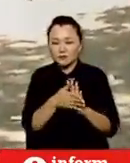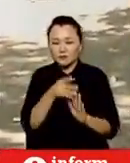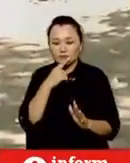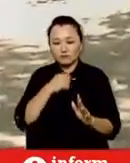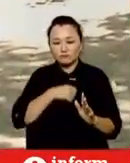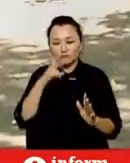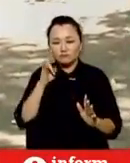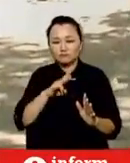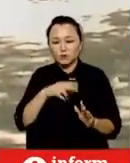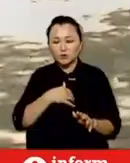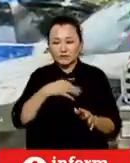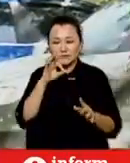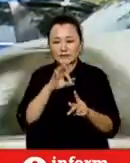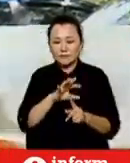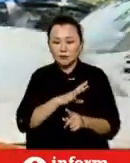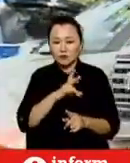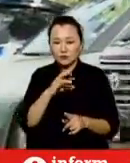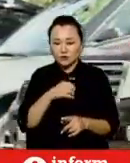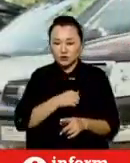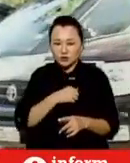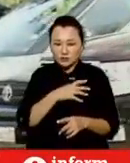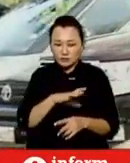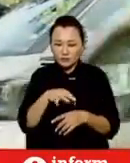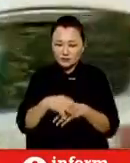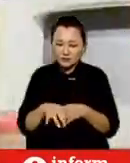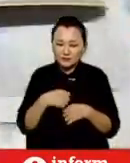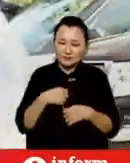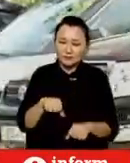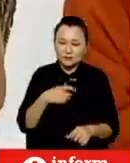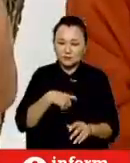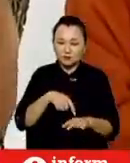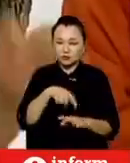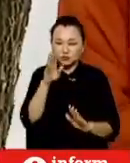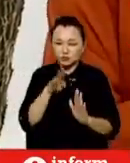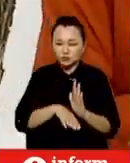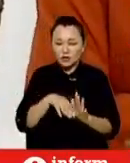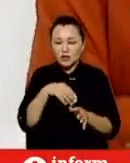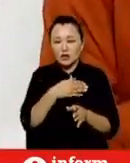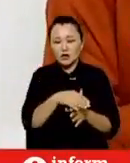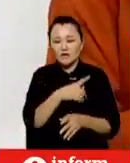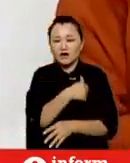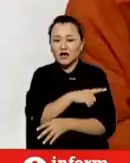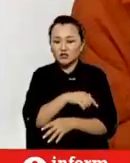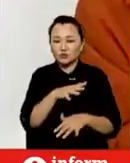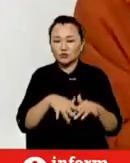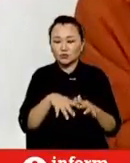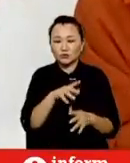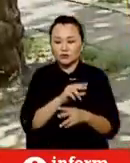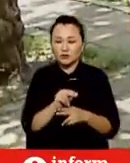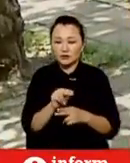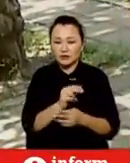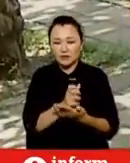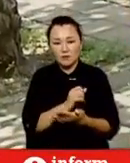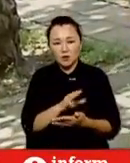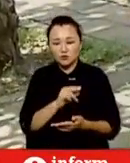қалуды да көздеп жүрген еді дейді. Бірақ аяусыз соққыдан кейін жағдайы нашарлап кеткен. Ал әскери бөлімдегі ақ халаттылардың қолынан емдеу келмеген